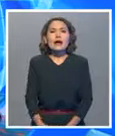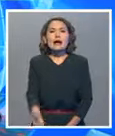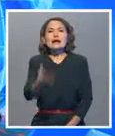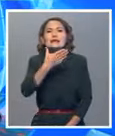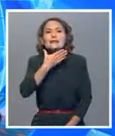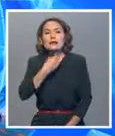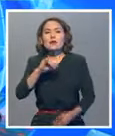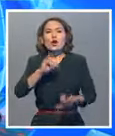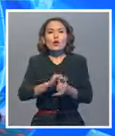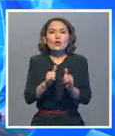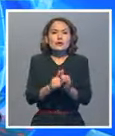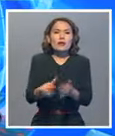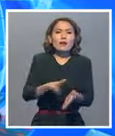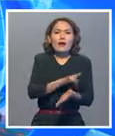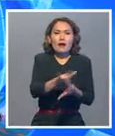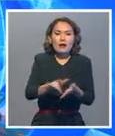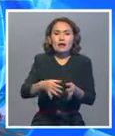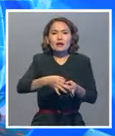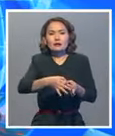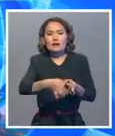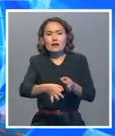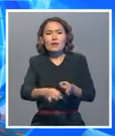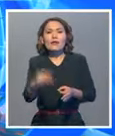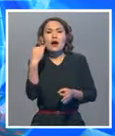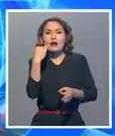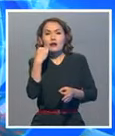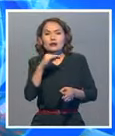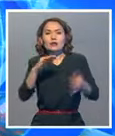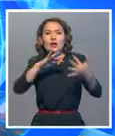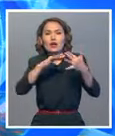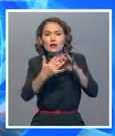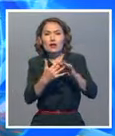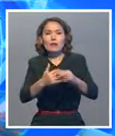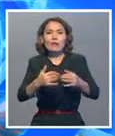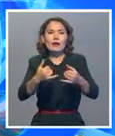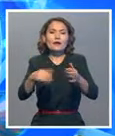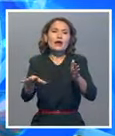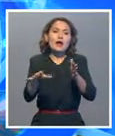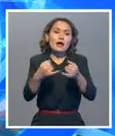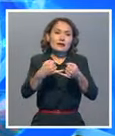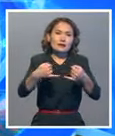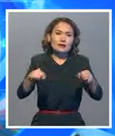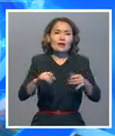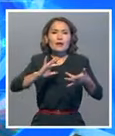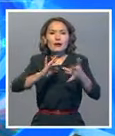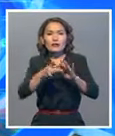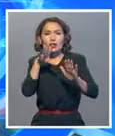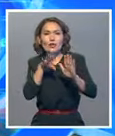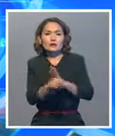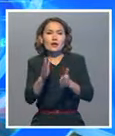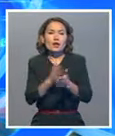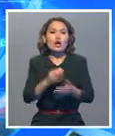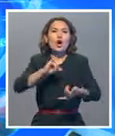Шығыс Қазақстандағы елді мекендерде заманға сай телекоммуникация желілерін іске қосу жұмыстары қарқынды жүргізіліп жатыр. Биылғы жылдың соңына